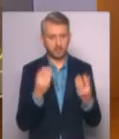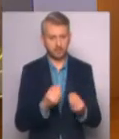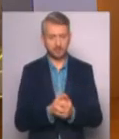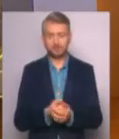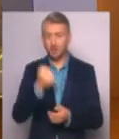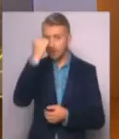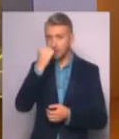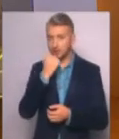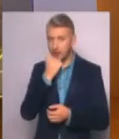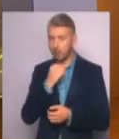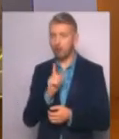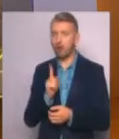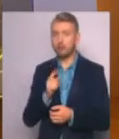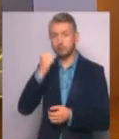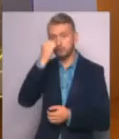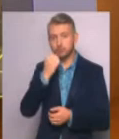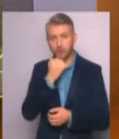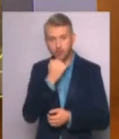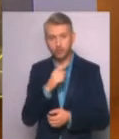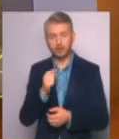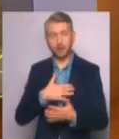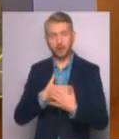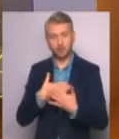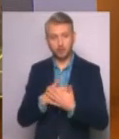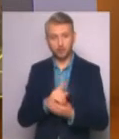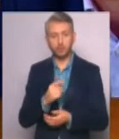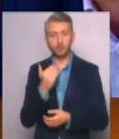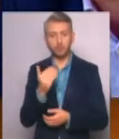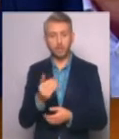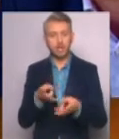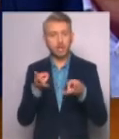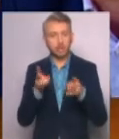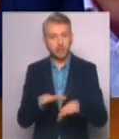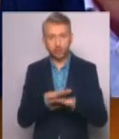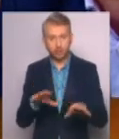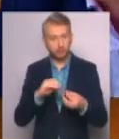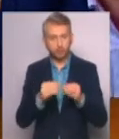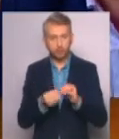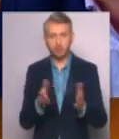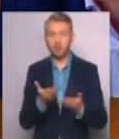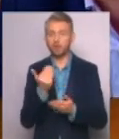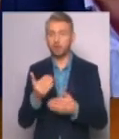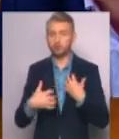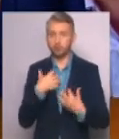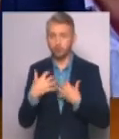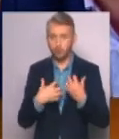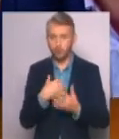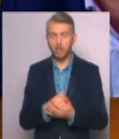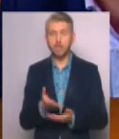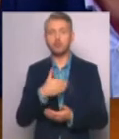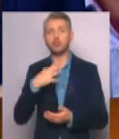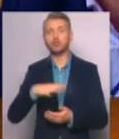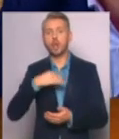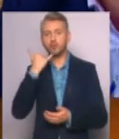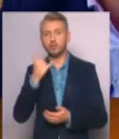Ну і менш з тим, звичайно, вдячна ще раз за активність, звичайно, за те, що ви не покидаєте проблеми, які вас турбують. І ще раз нагадаю, ми чекаємо дзвінків